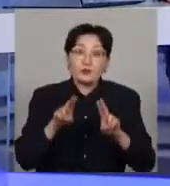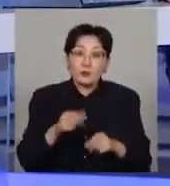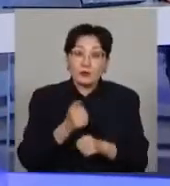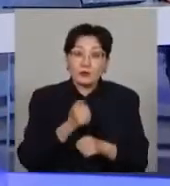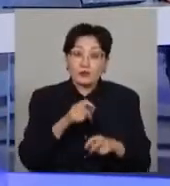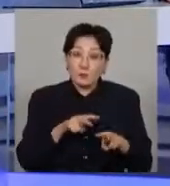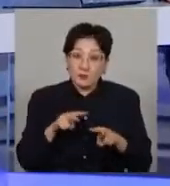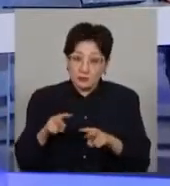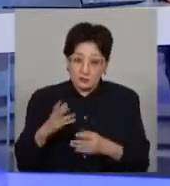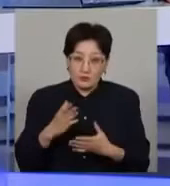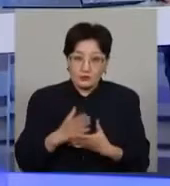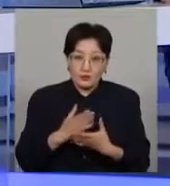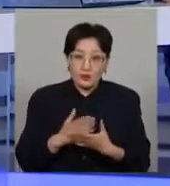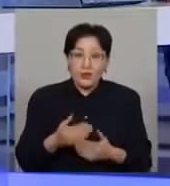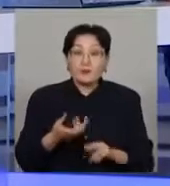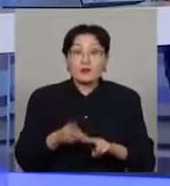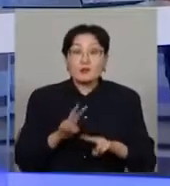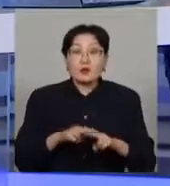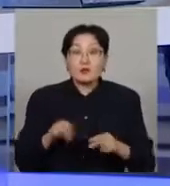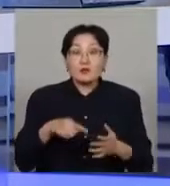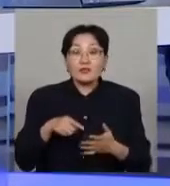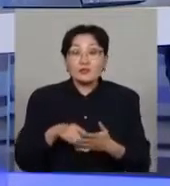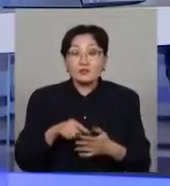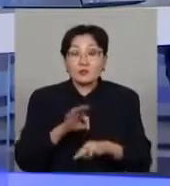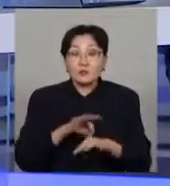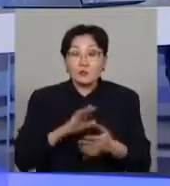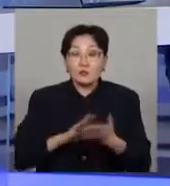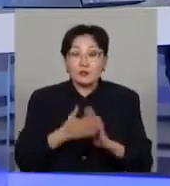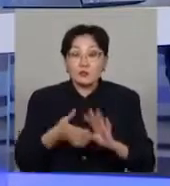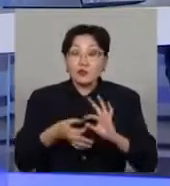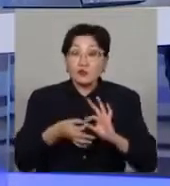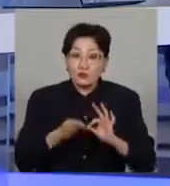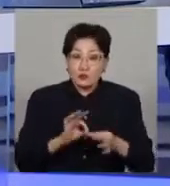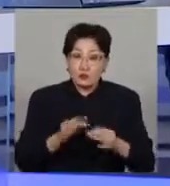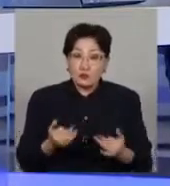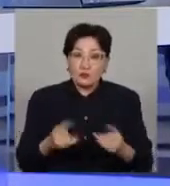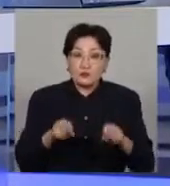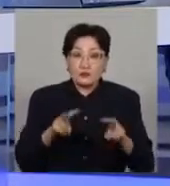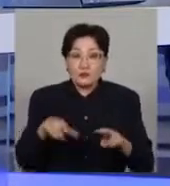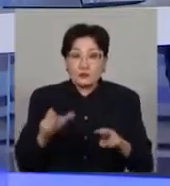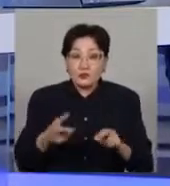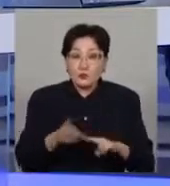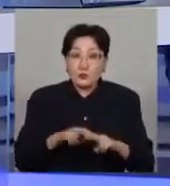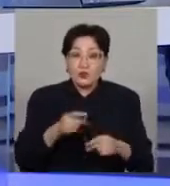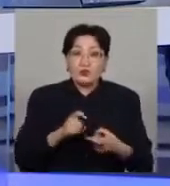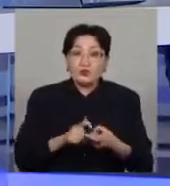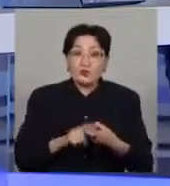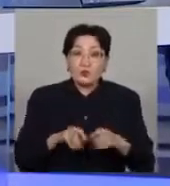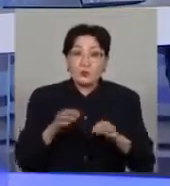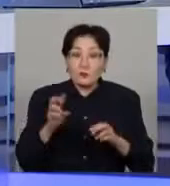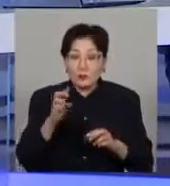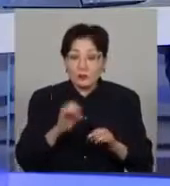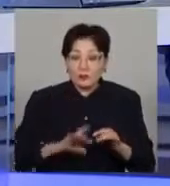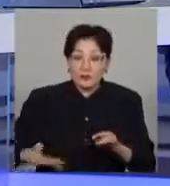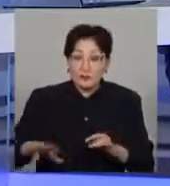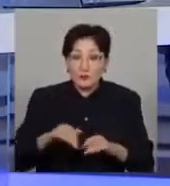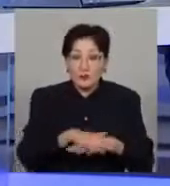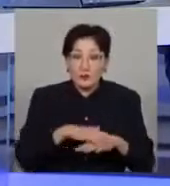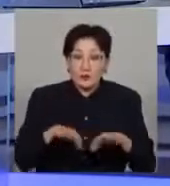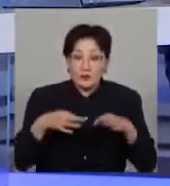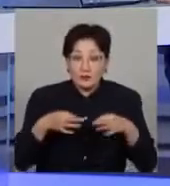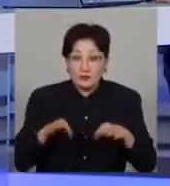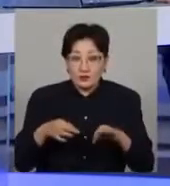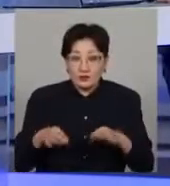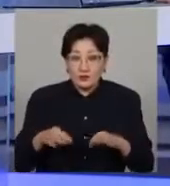қатаң бақылап жатыр. Себебі шахардағы эпидахуал күрделі. Бүгін мамандар осыған байланысты Бостандық ауданында қоғамдық